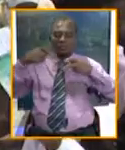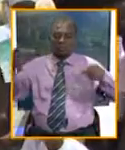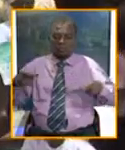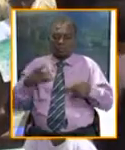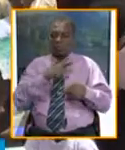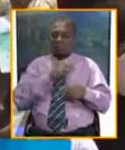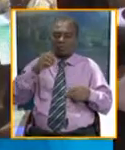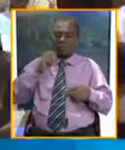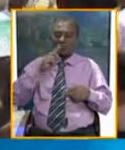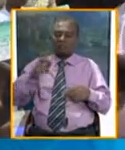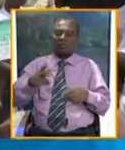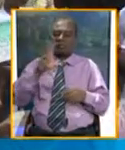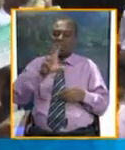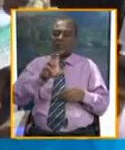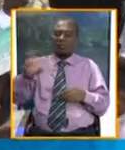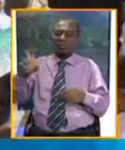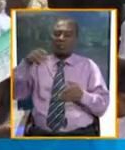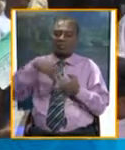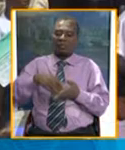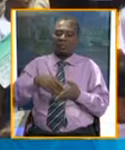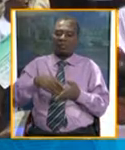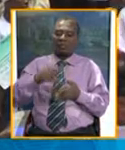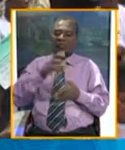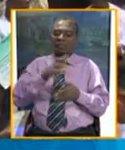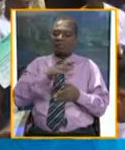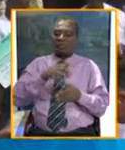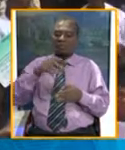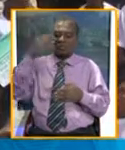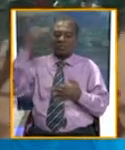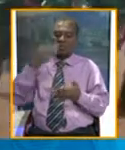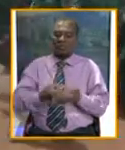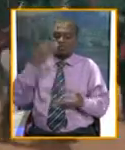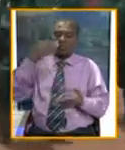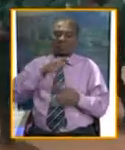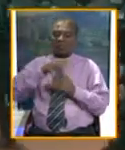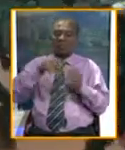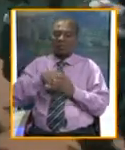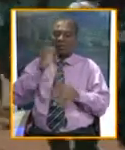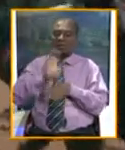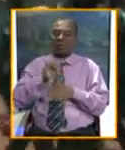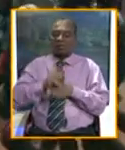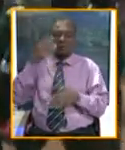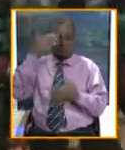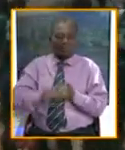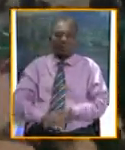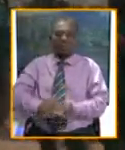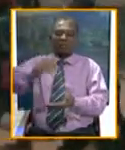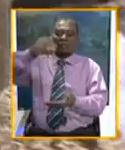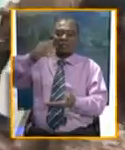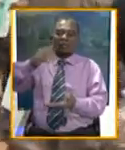jeunes, ce sont près de 23 534 jeunes qui seront financés sur l'ensemble du territoire pour un montant total